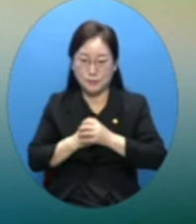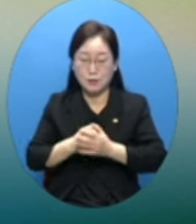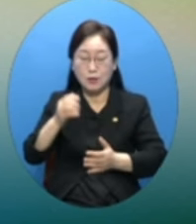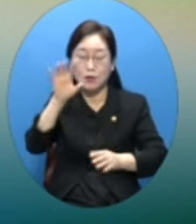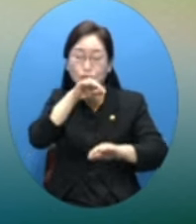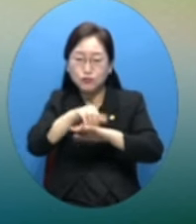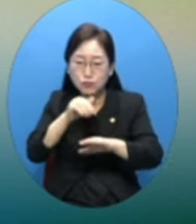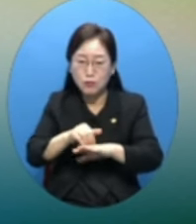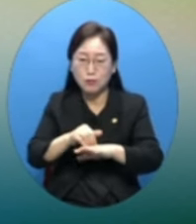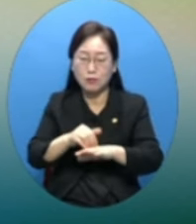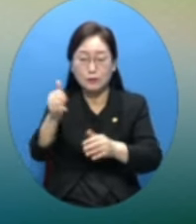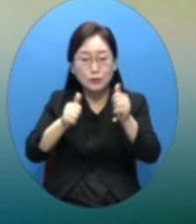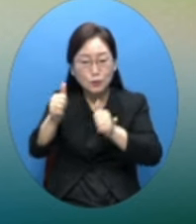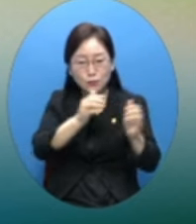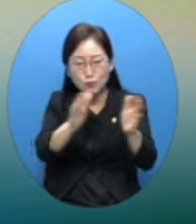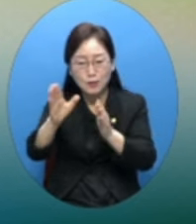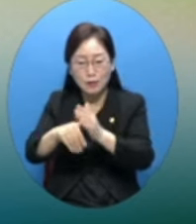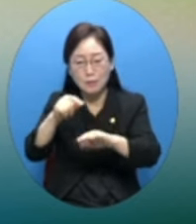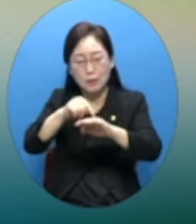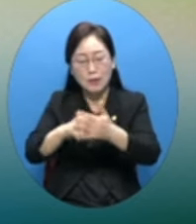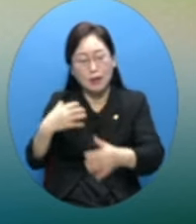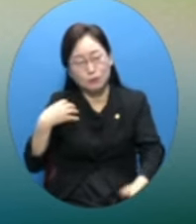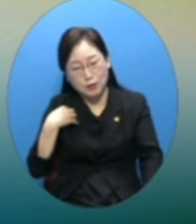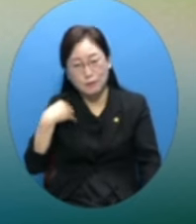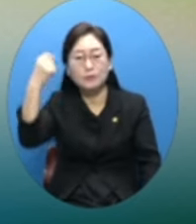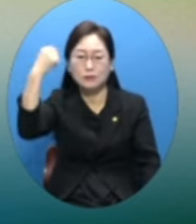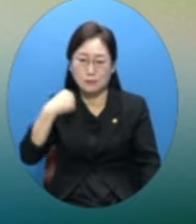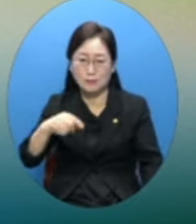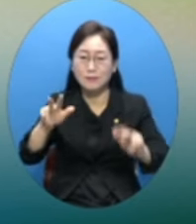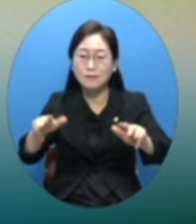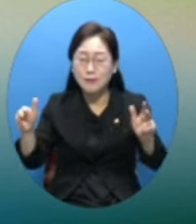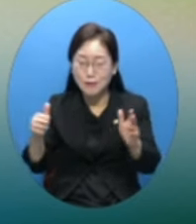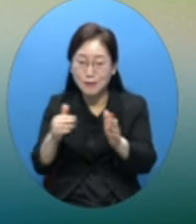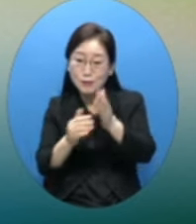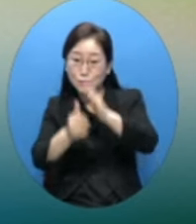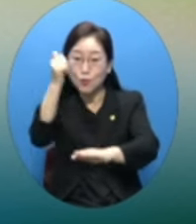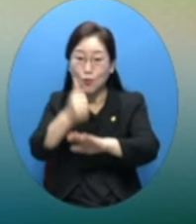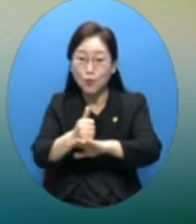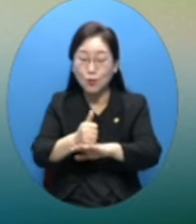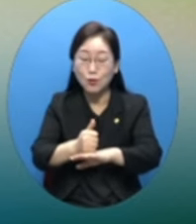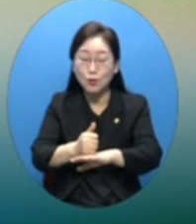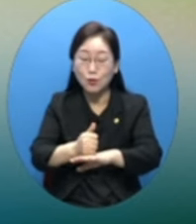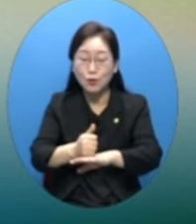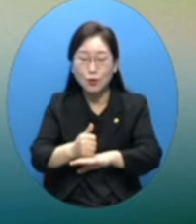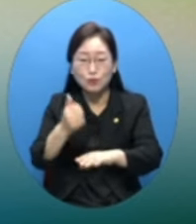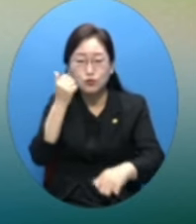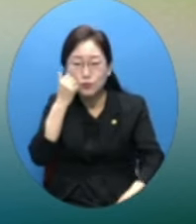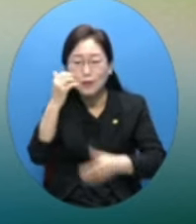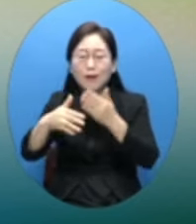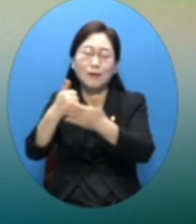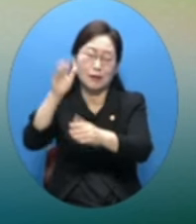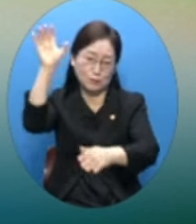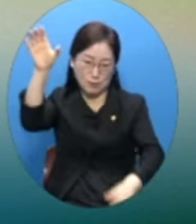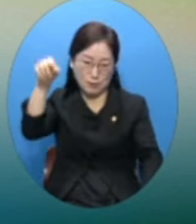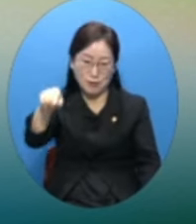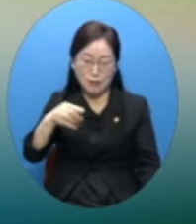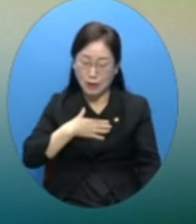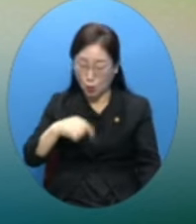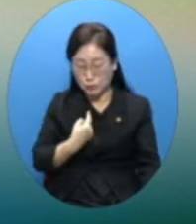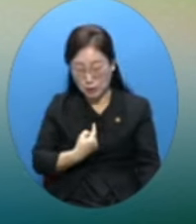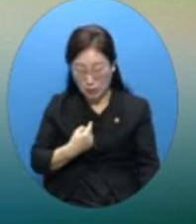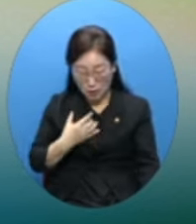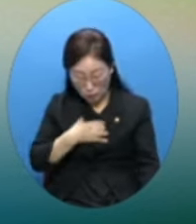너무 불안감과 부담감이 있었습니다. 지금 이 자리까지 올 수 있게 해주신 분이 하나님이신데 왜 나는 나 혼자서